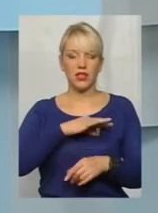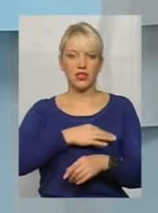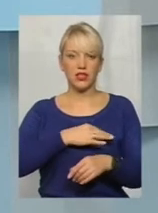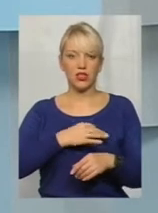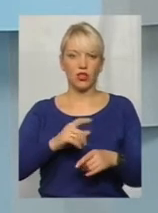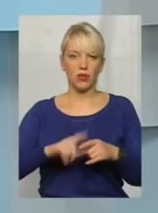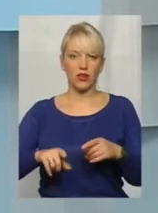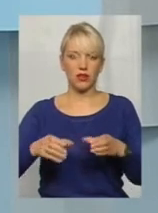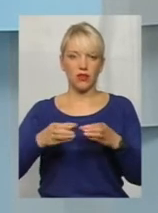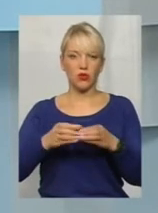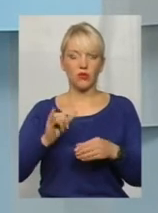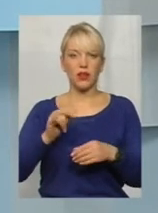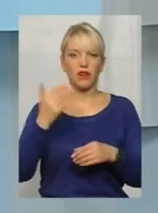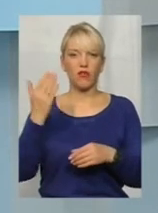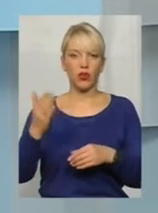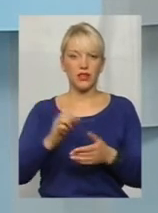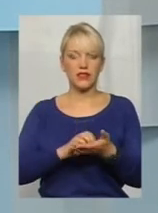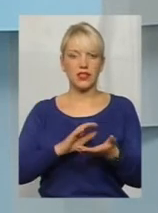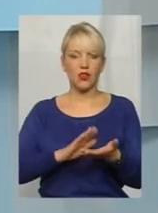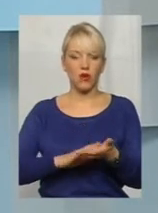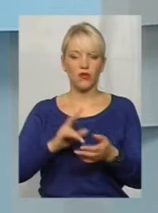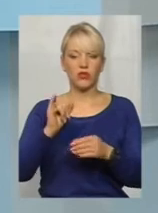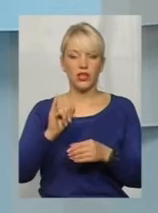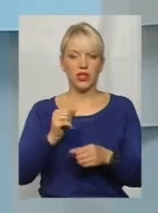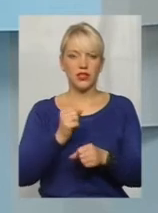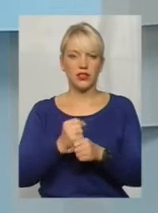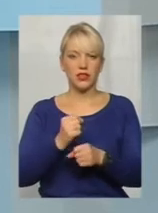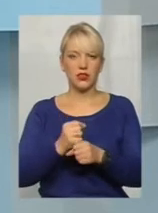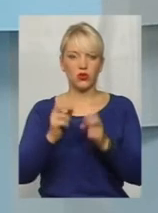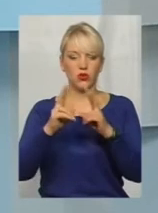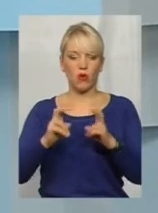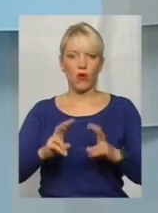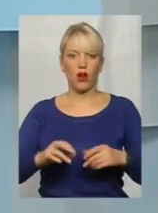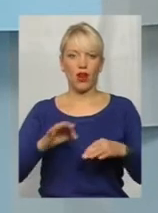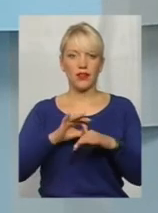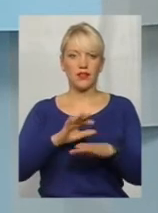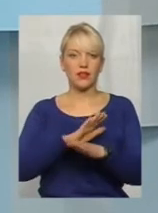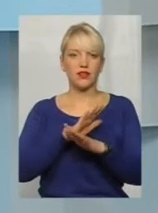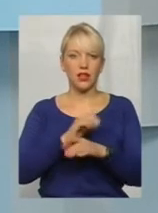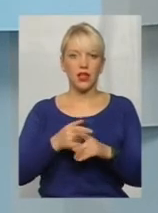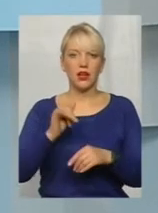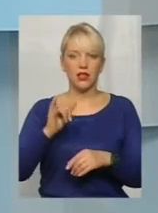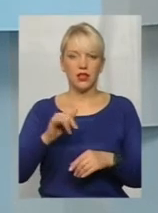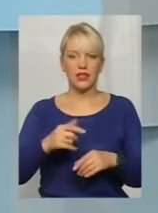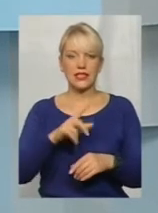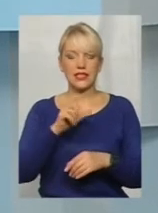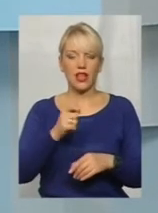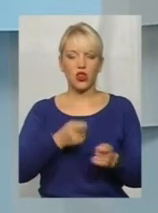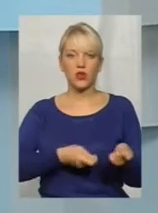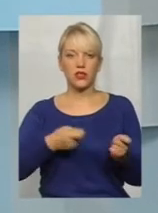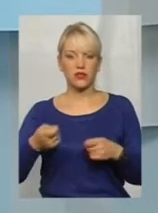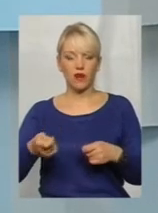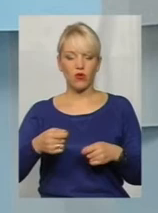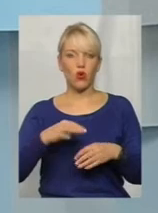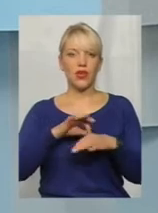група зазвичай, і вони встановлюють і здійснюють огляд тіла. Зазвичай відповідальність за доставку тіла до моргу